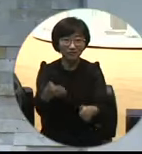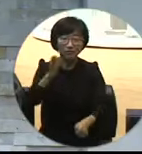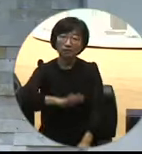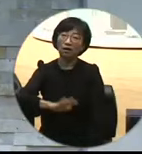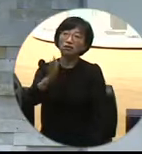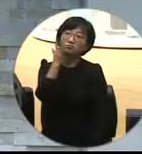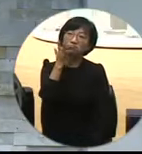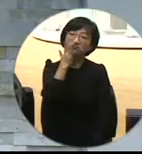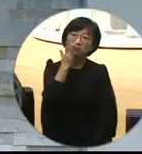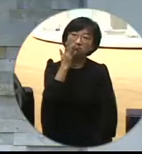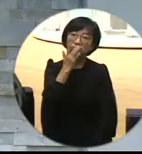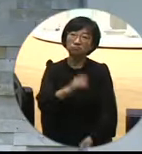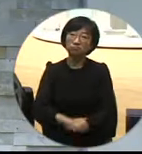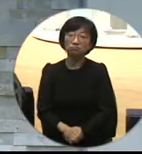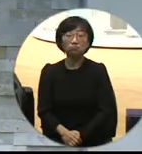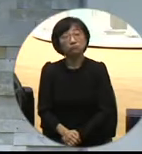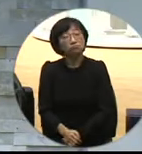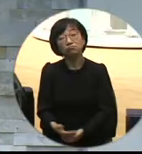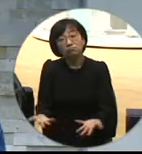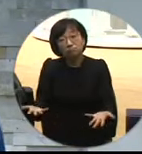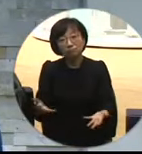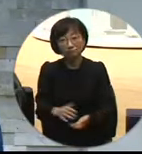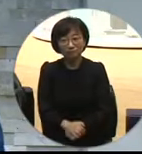영혼이에요. 양심 자체가.